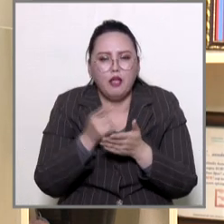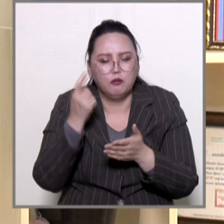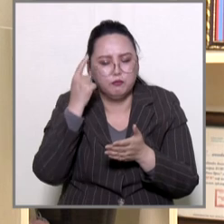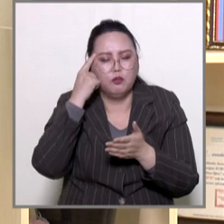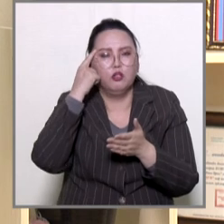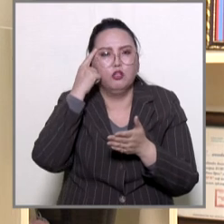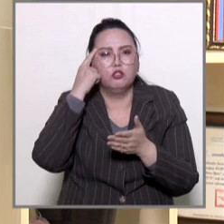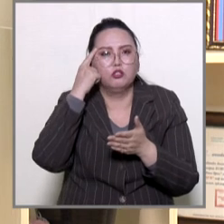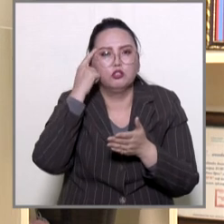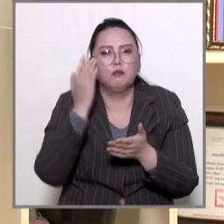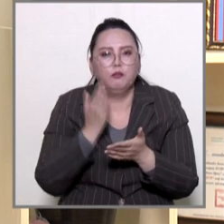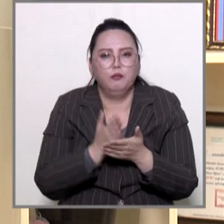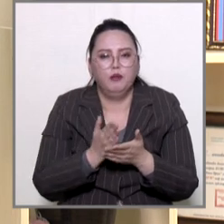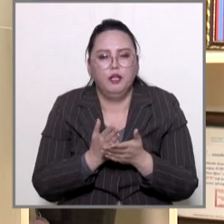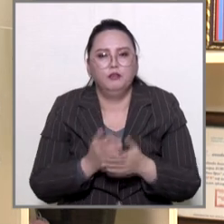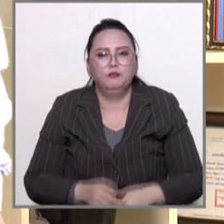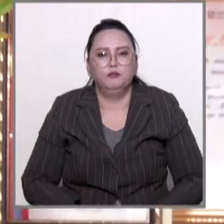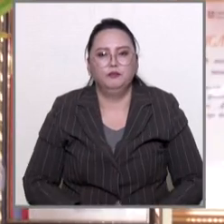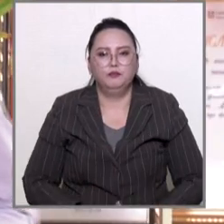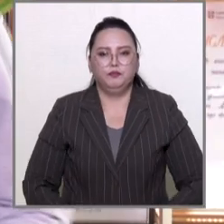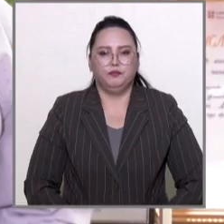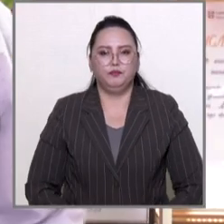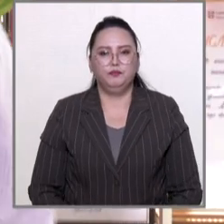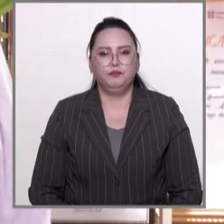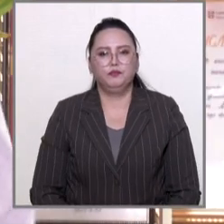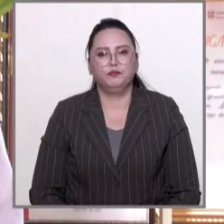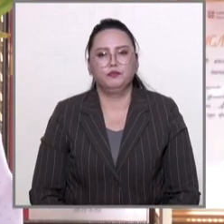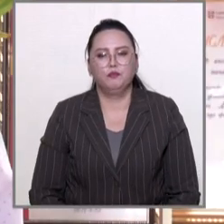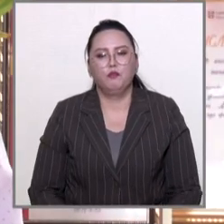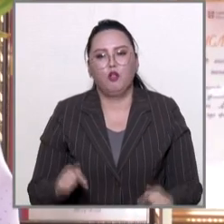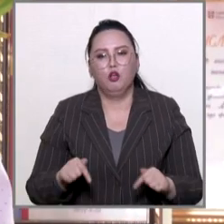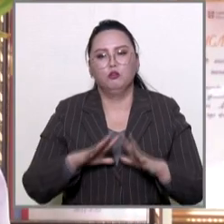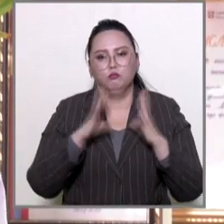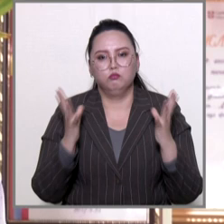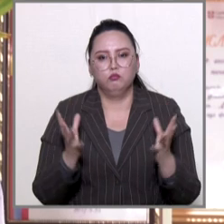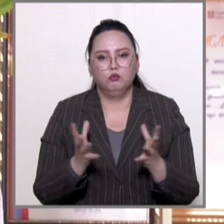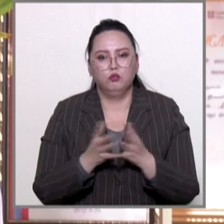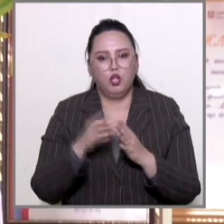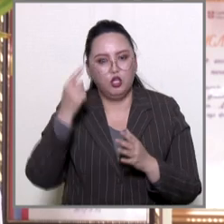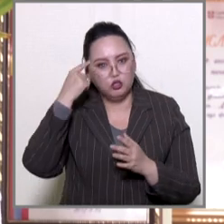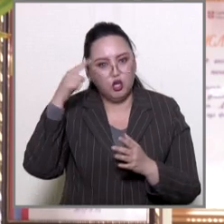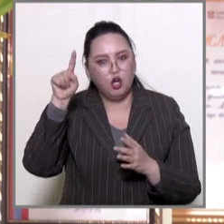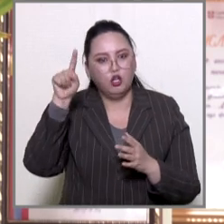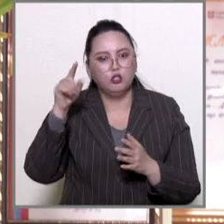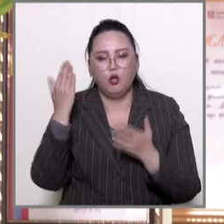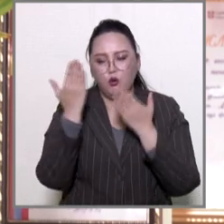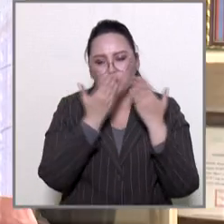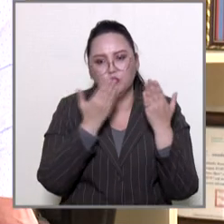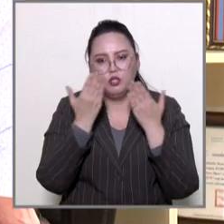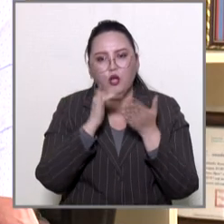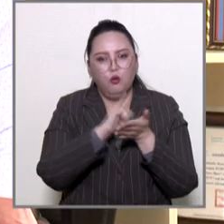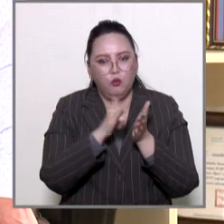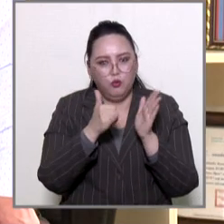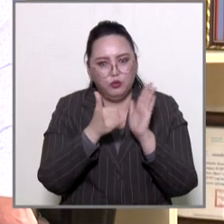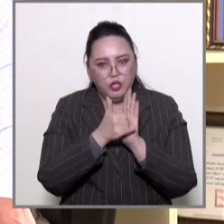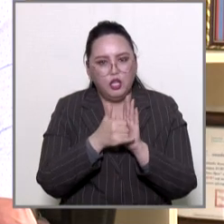сунгуут өргөн нисхийн адил бүлгөө. За хүмүүдээ энэ зохиолоо бүгдээрээ сайхан уншаад утга